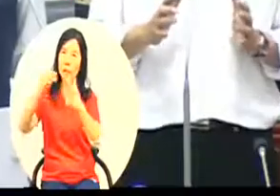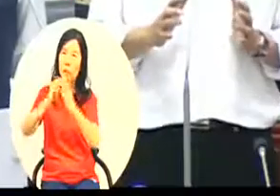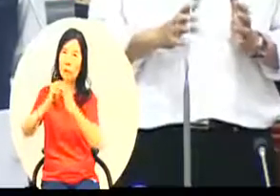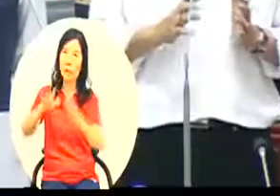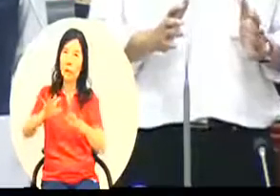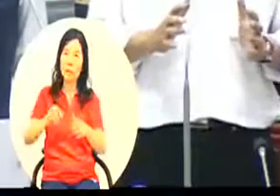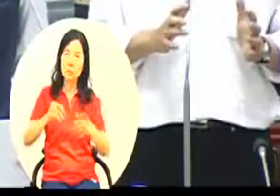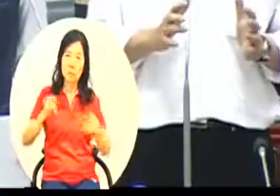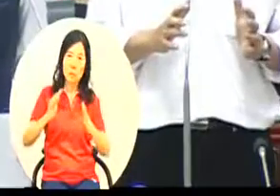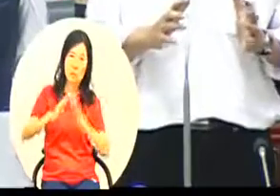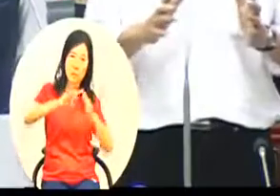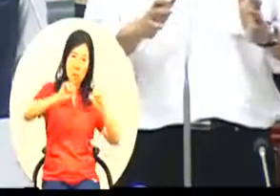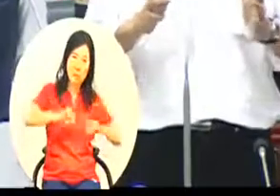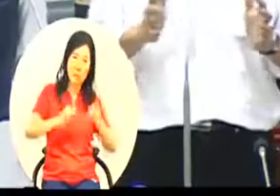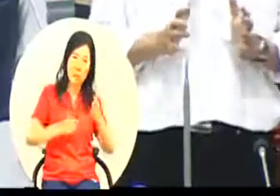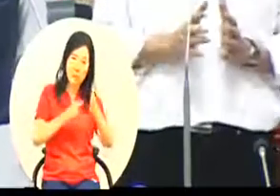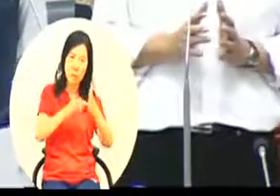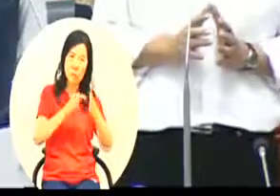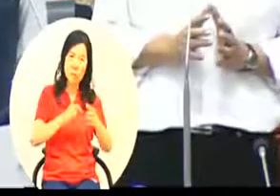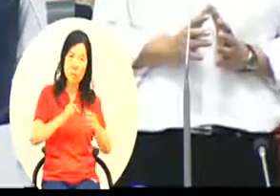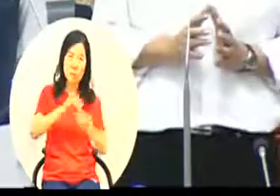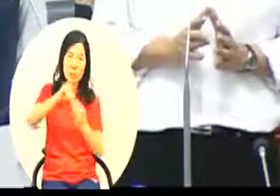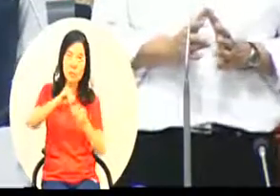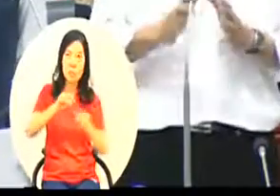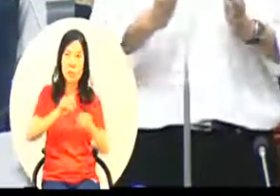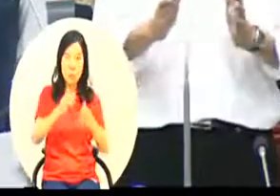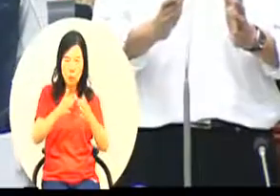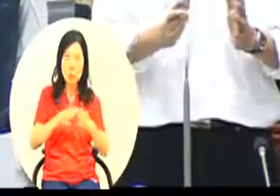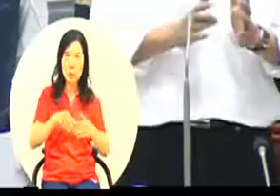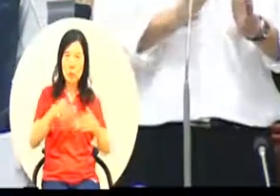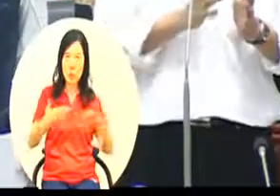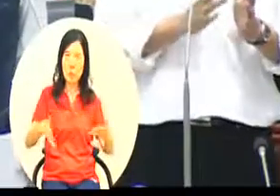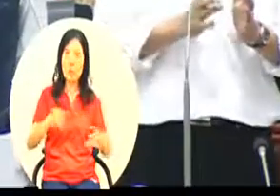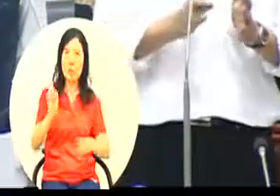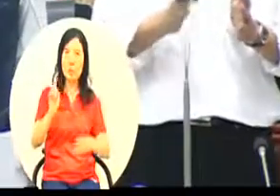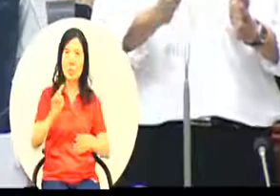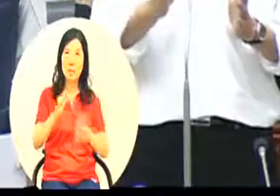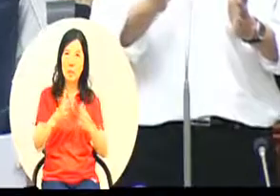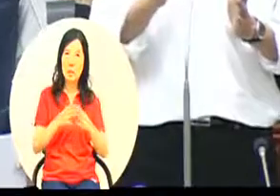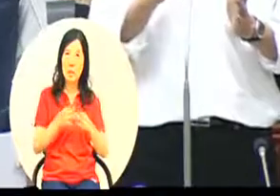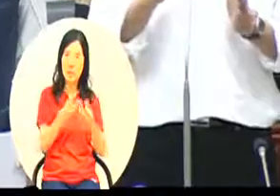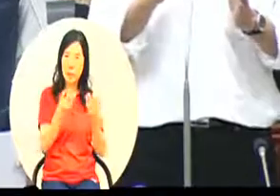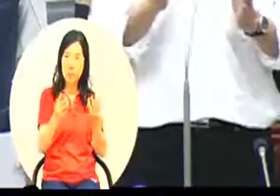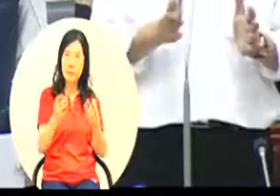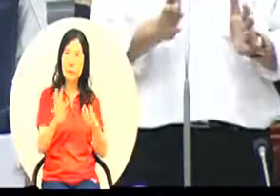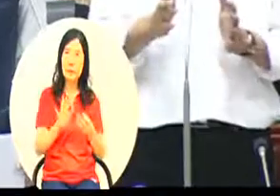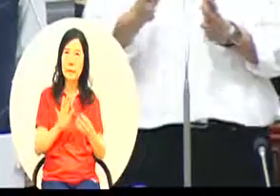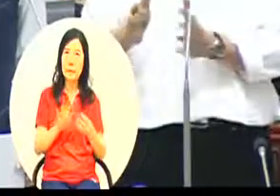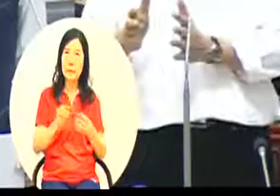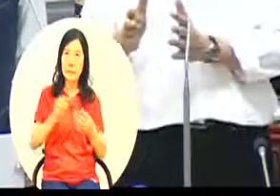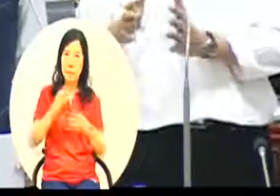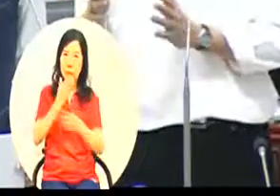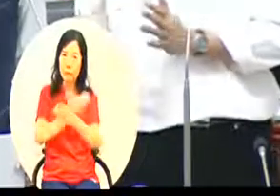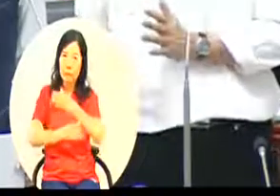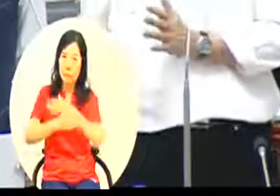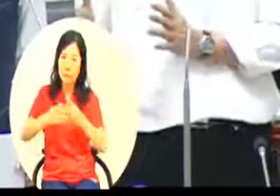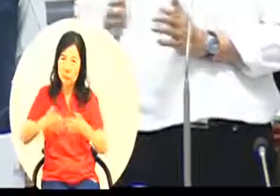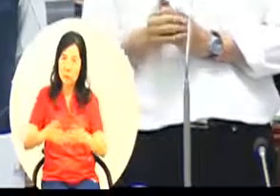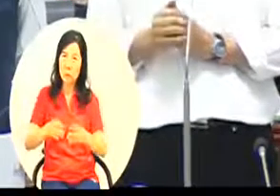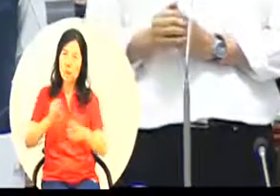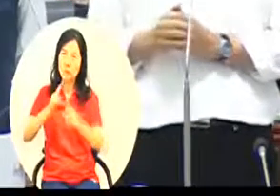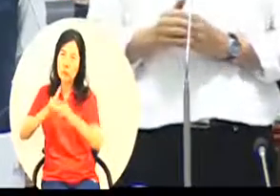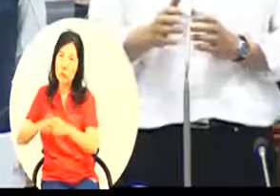富康巴士的运作方式哈，需求者真的是很多，所以为什么需要分一些重度、中度或是其